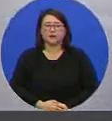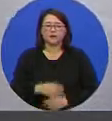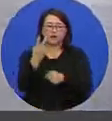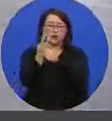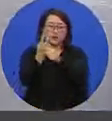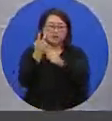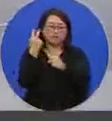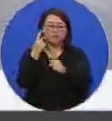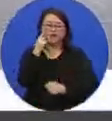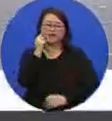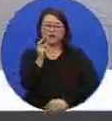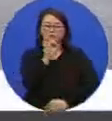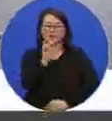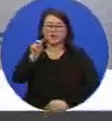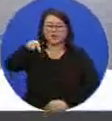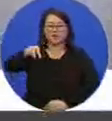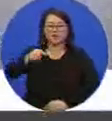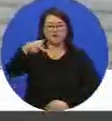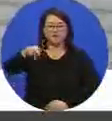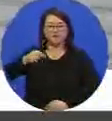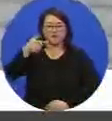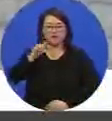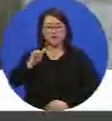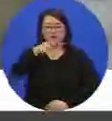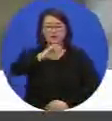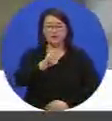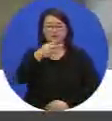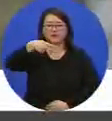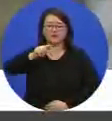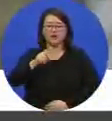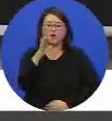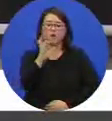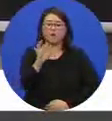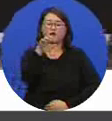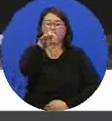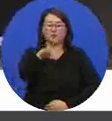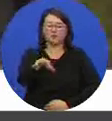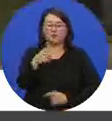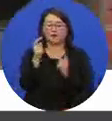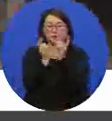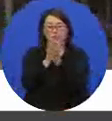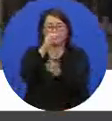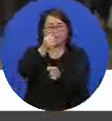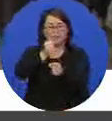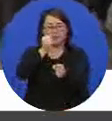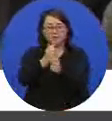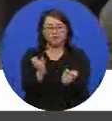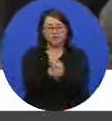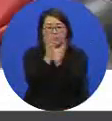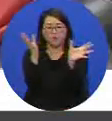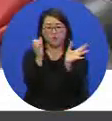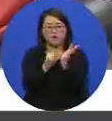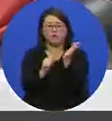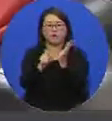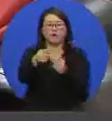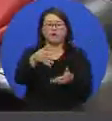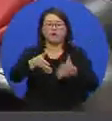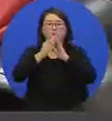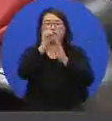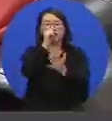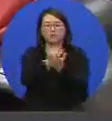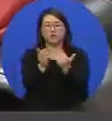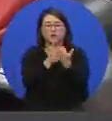2년 전 일본 야스쿠니 신사 화장실에 사제 폭발물을 설치한 혐의로 현지에서 수감 중인 전모 씨. 안 아픈데. 전